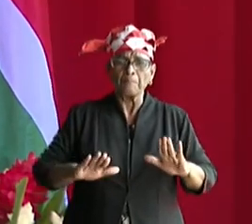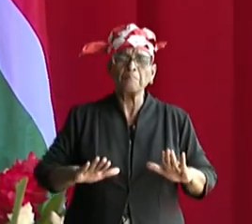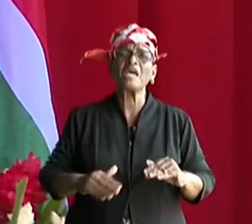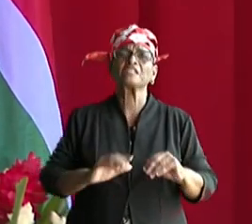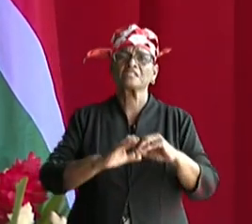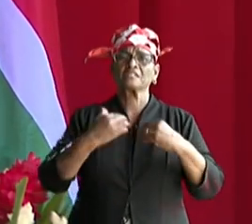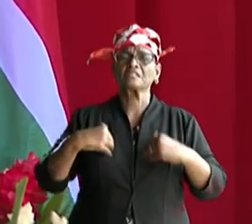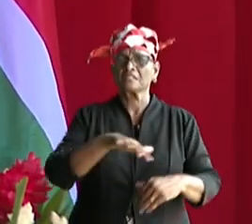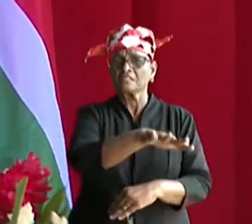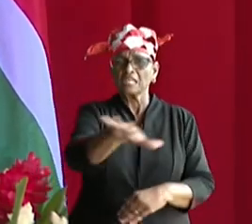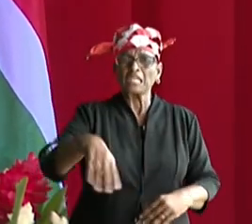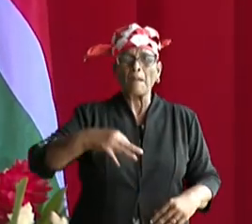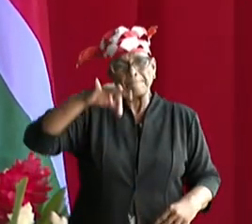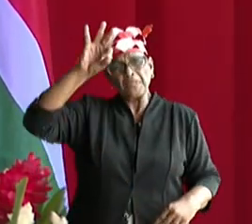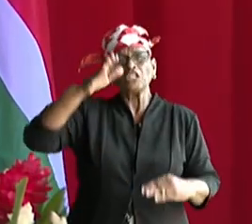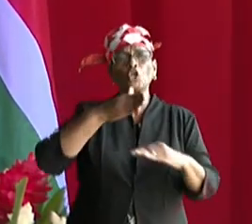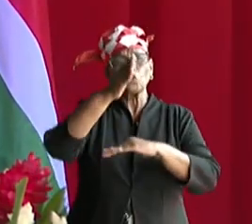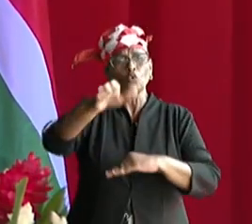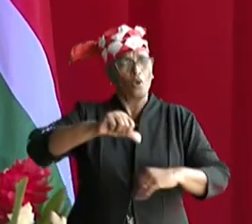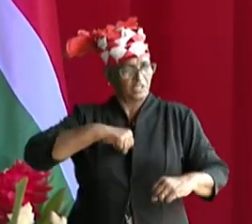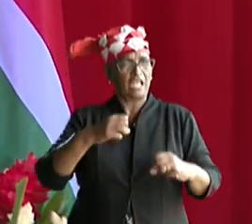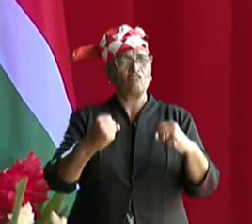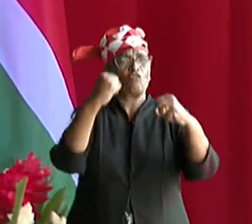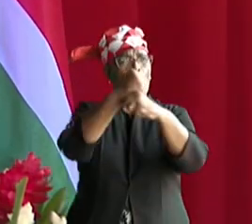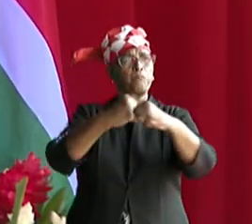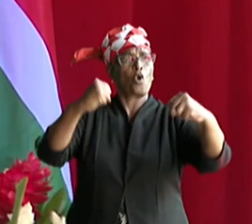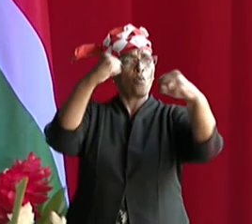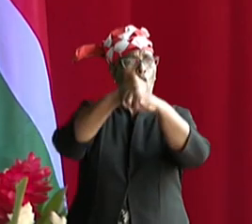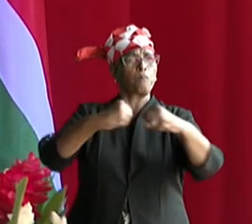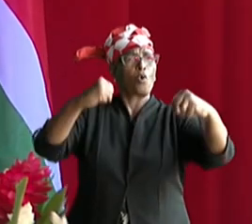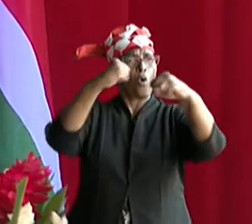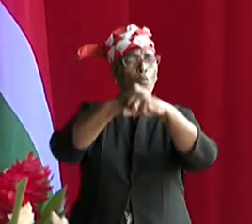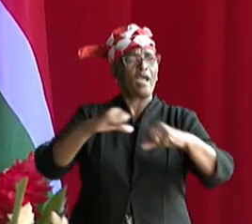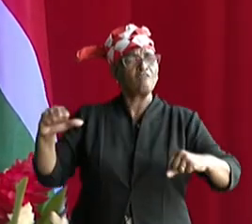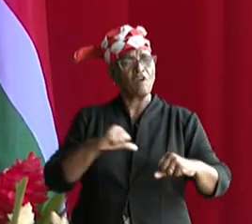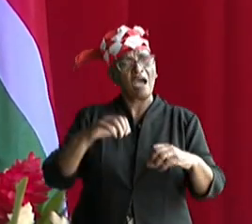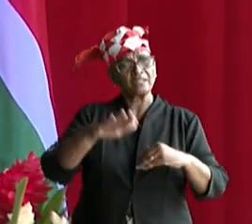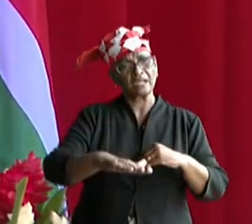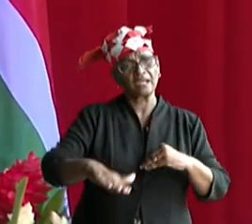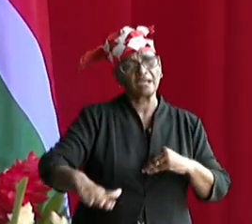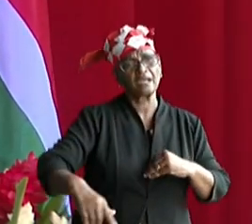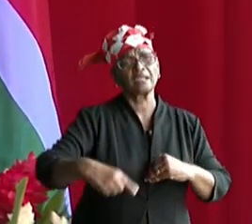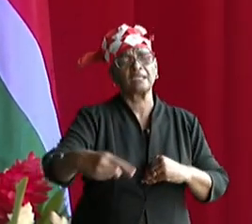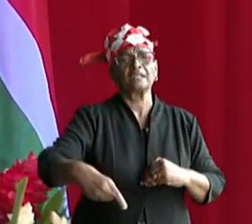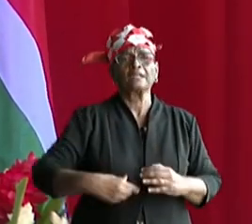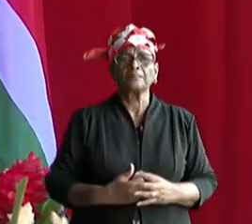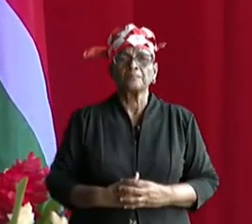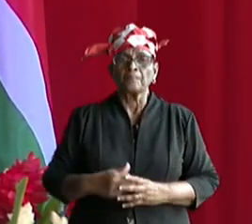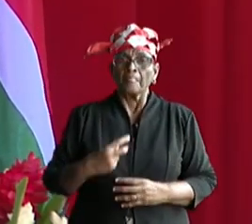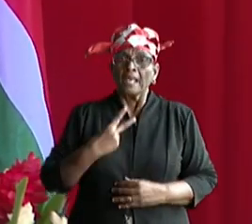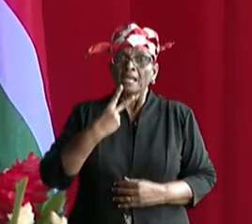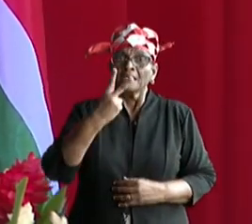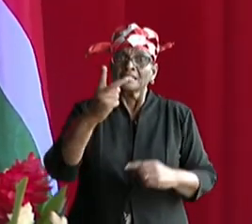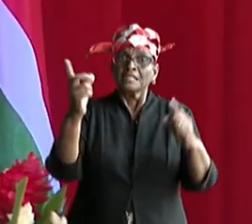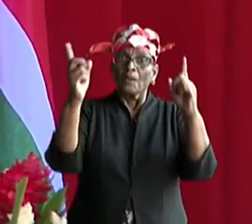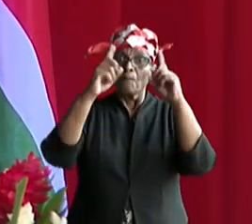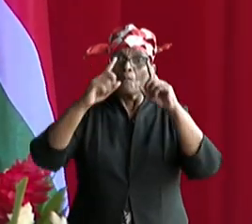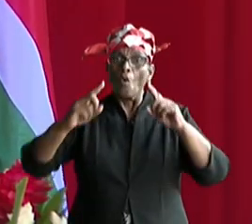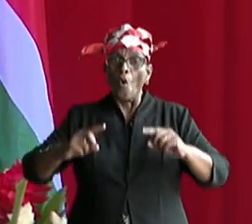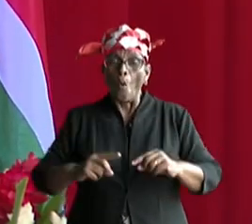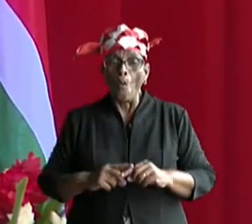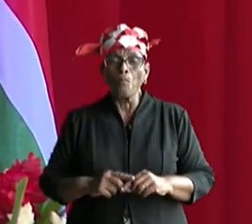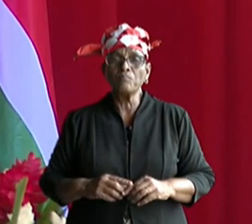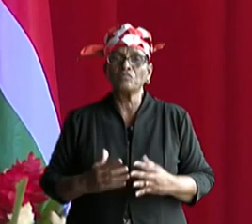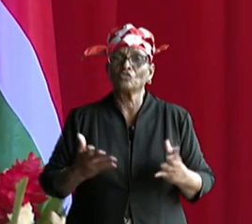toekomst voor zichzelf op te bouwen. En voor de volgende generaties. Ik zie de boom waarover de